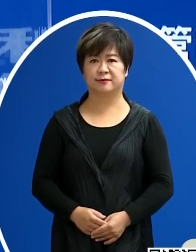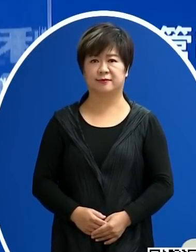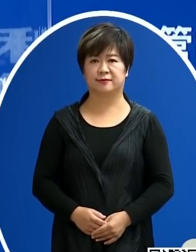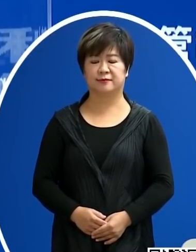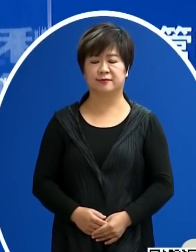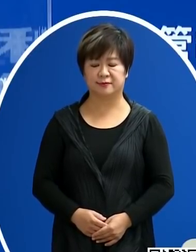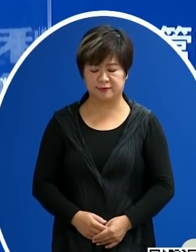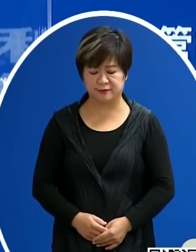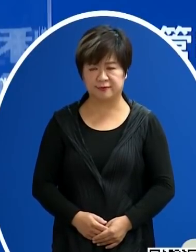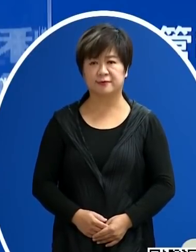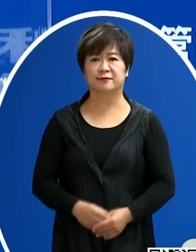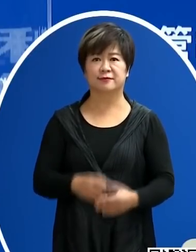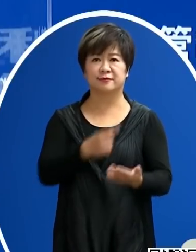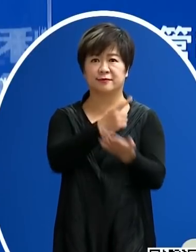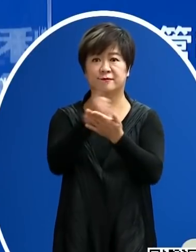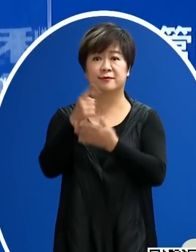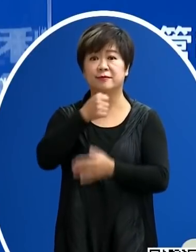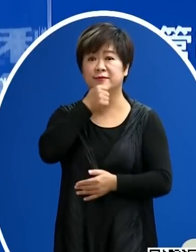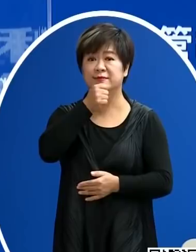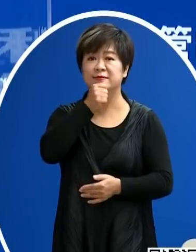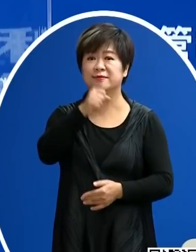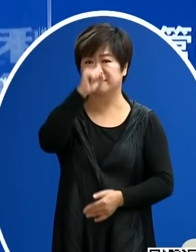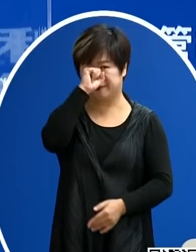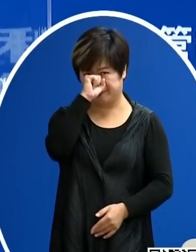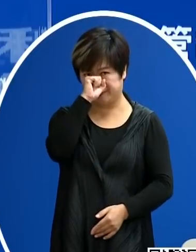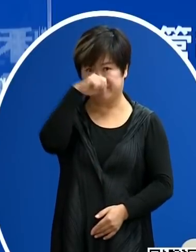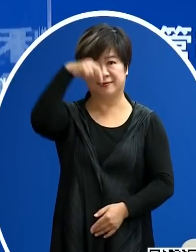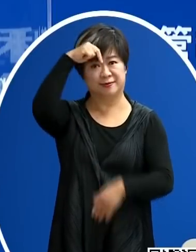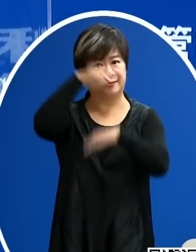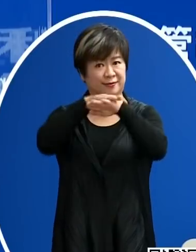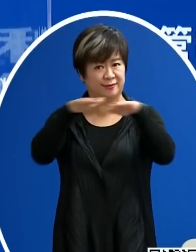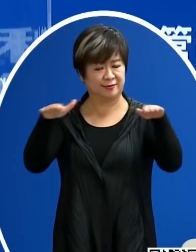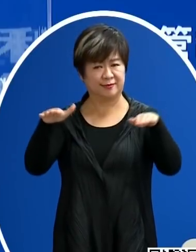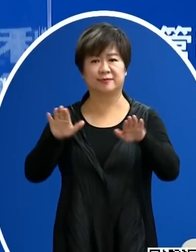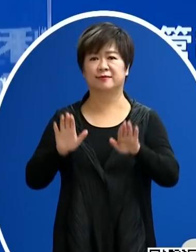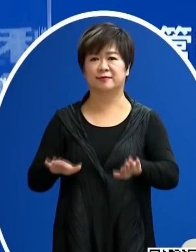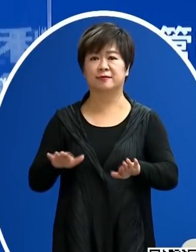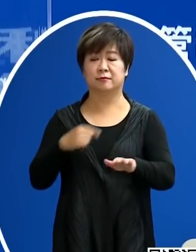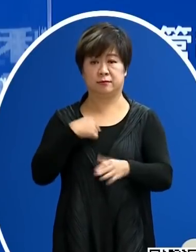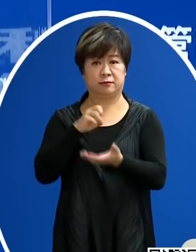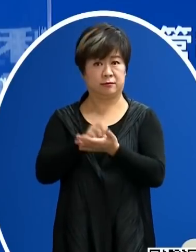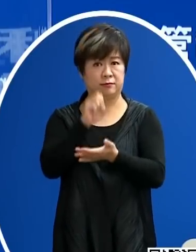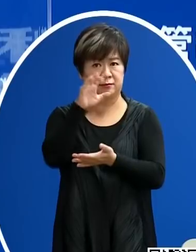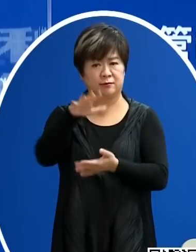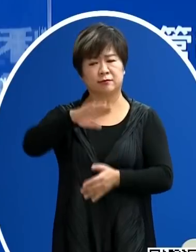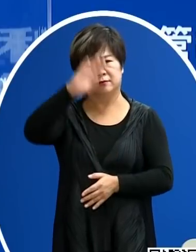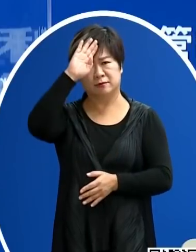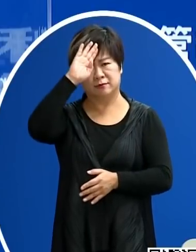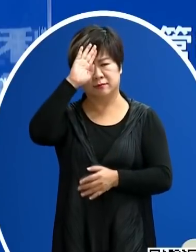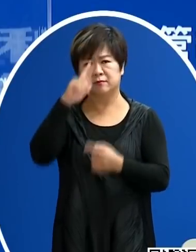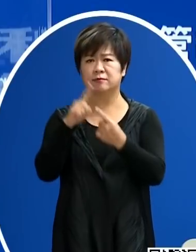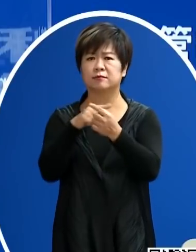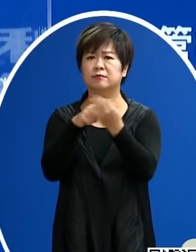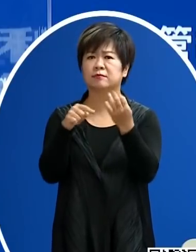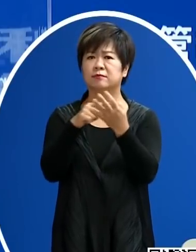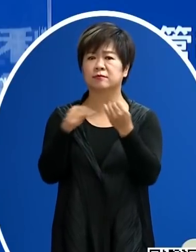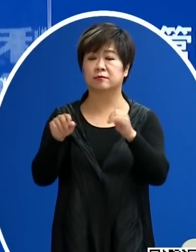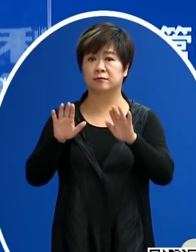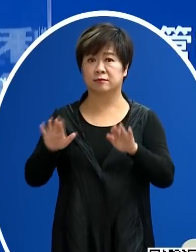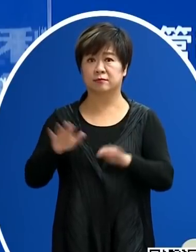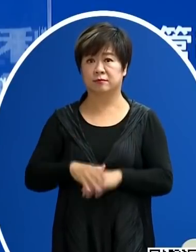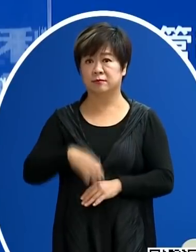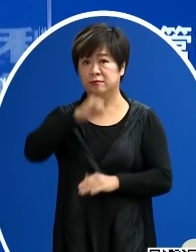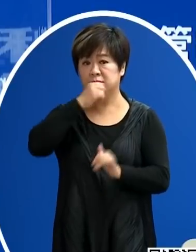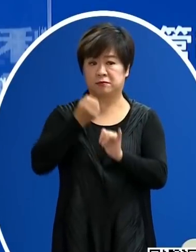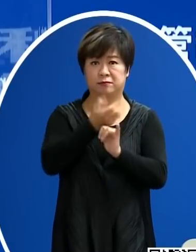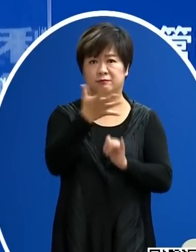好，各位记者女士先生大家好，大家午安。那我们今天先跟大家报告我们的确定病例，今天